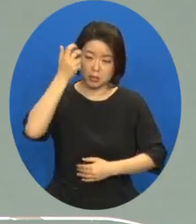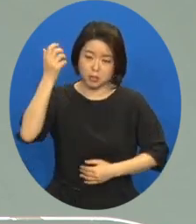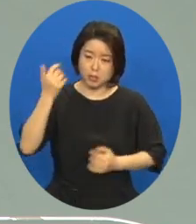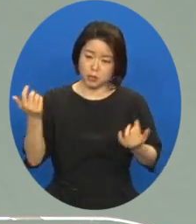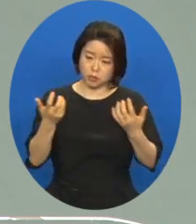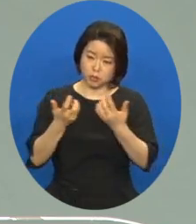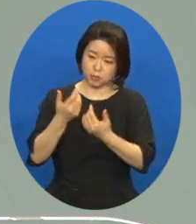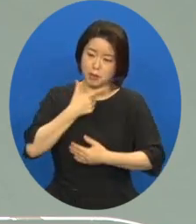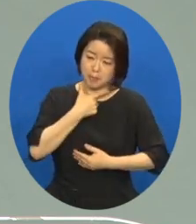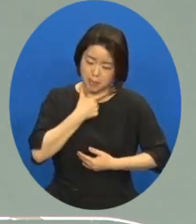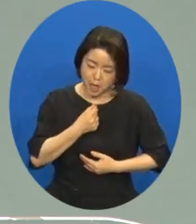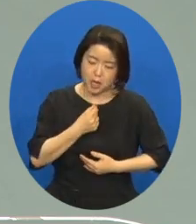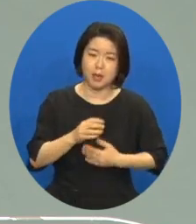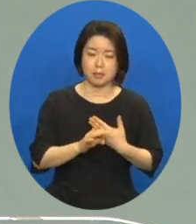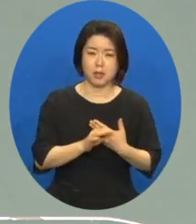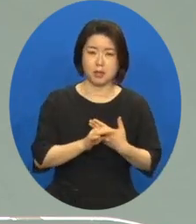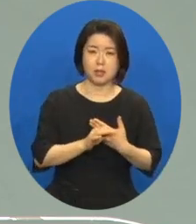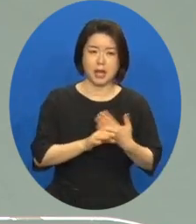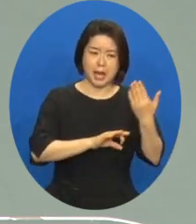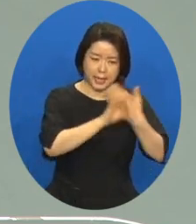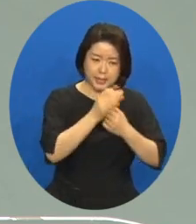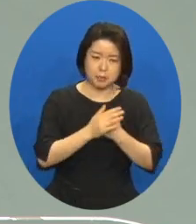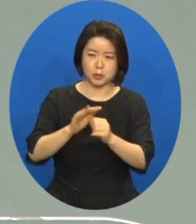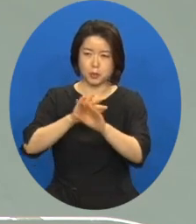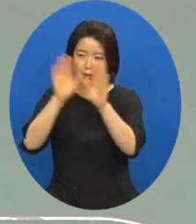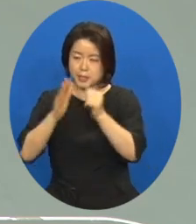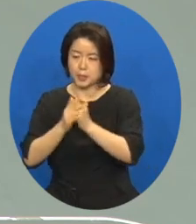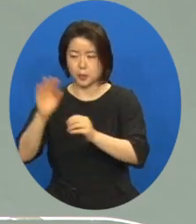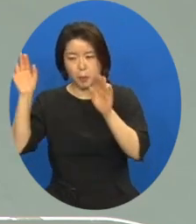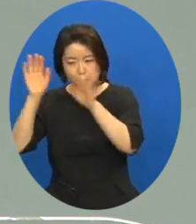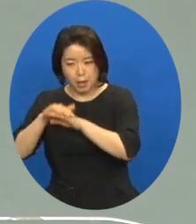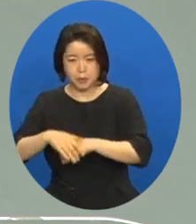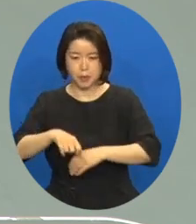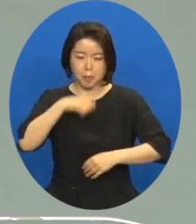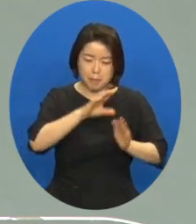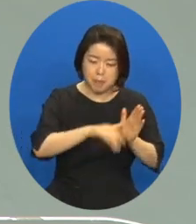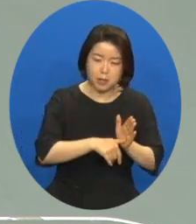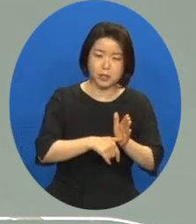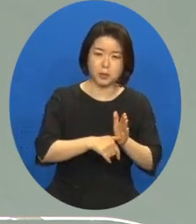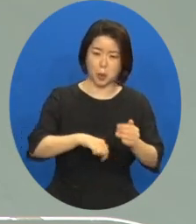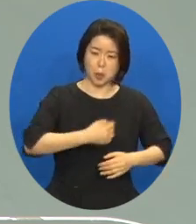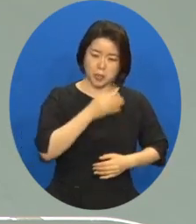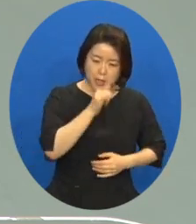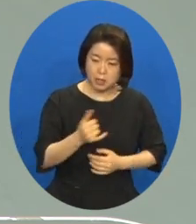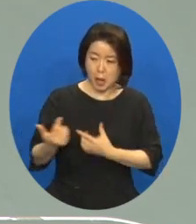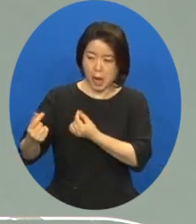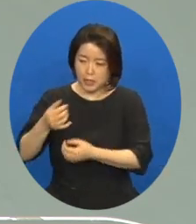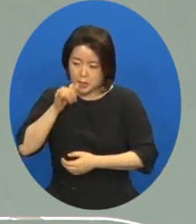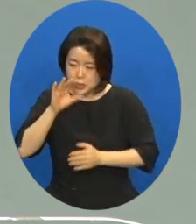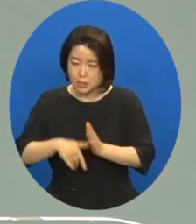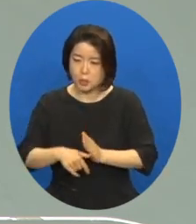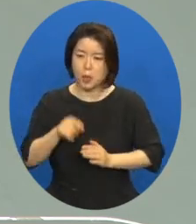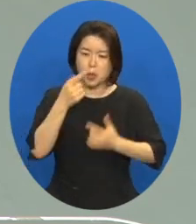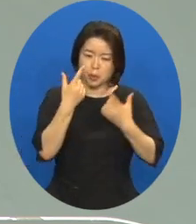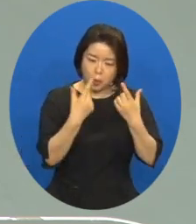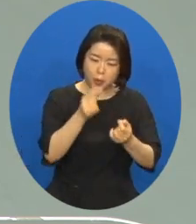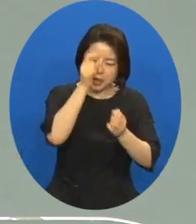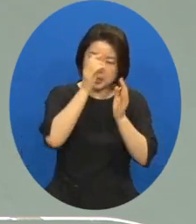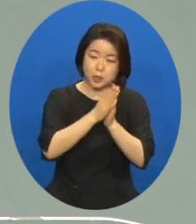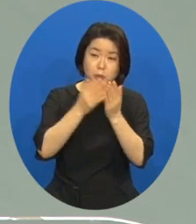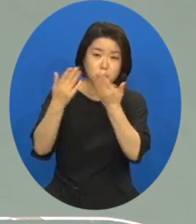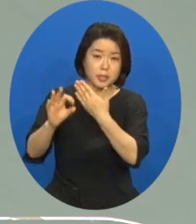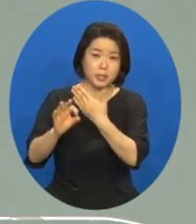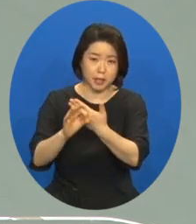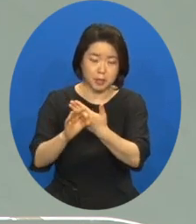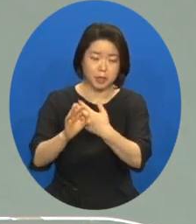일어나면 아침에도 그 기도, 낮에도 그 기도, 밥을 먹어도 그 기도, 혼자 있어도 기도, 같이 있어도 기도, 그러면 이미 여러분